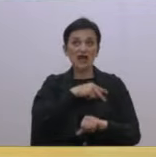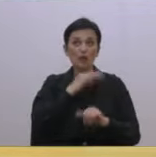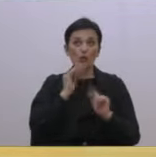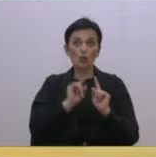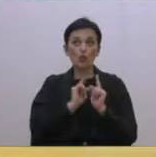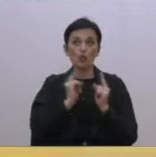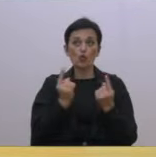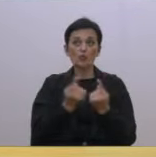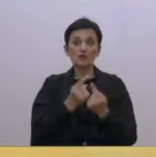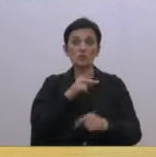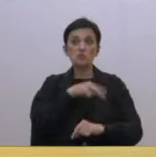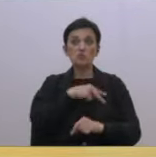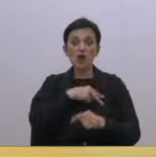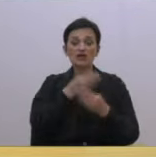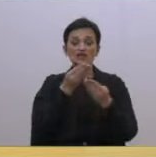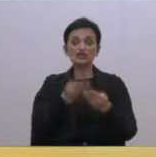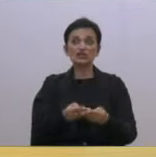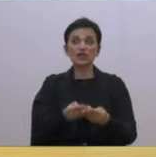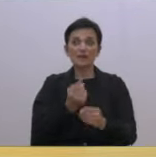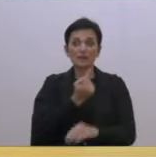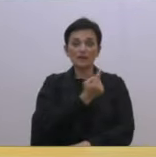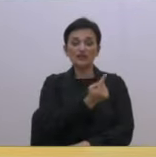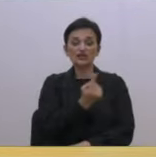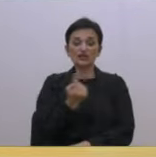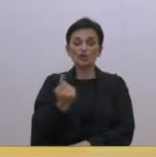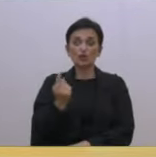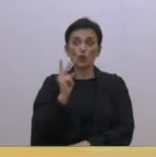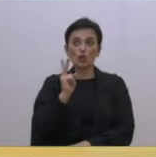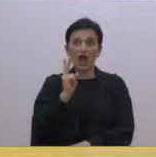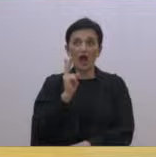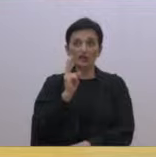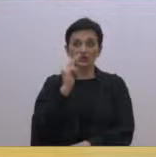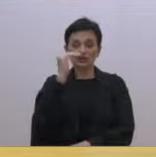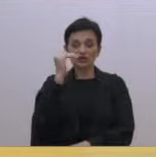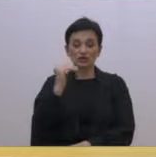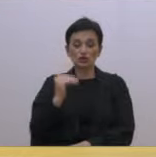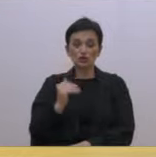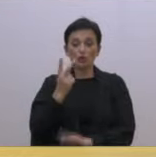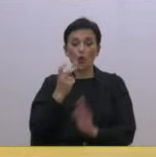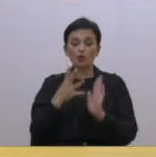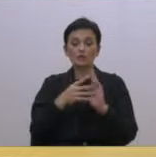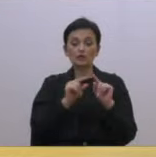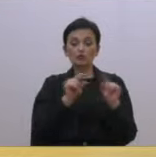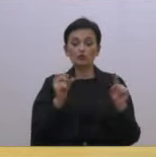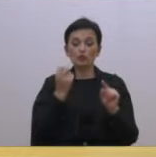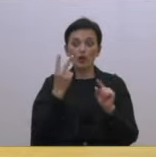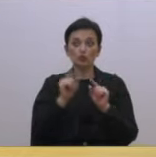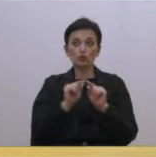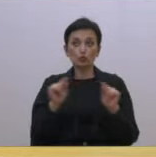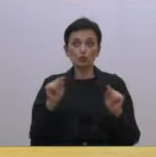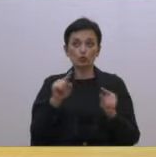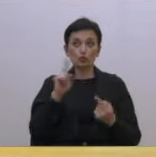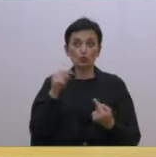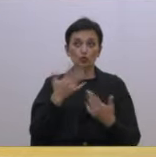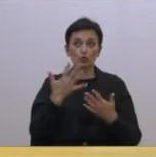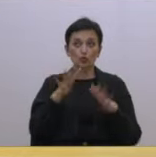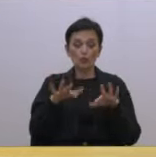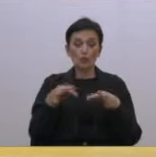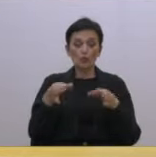უმრავლესობამ პარლამენტს წარუდგინეს თითო კანდიდატურა. რეგლამენტის 219 მუხლის მე-12 პუნქტის შესაბამისად თუ